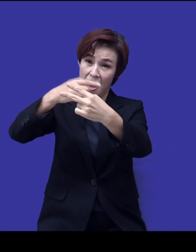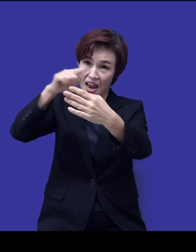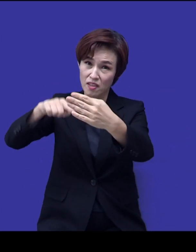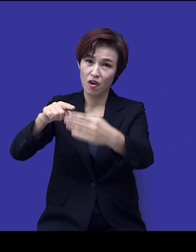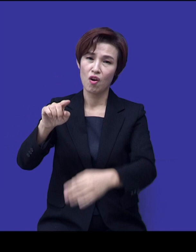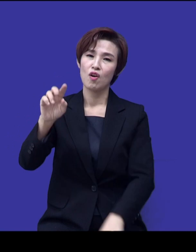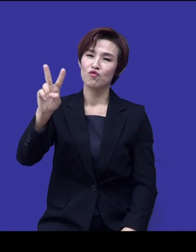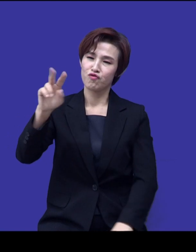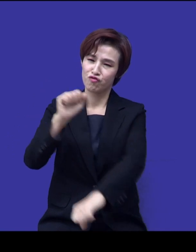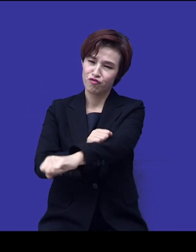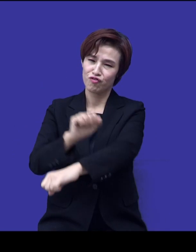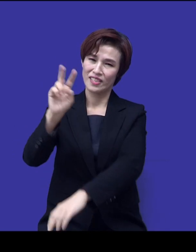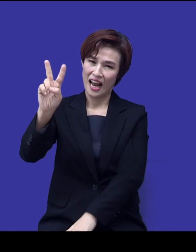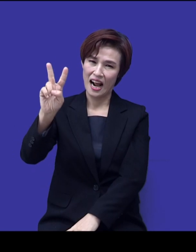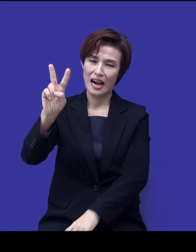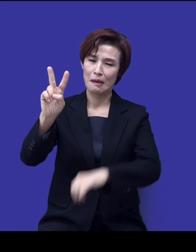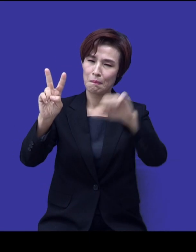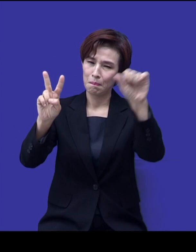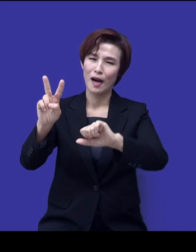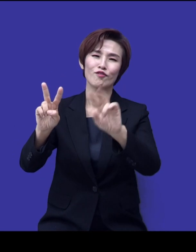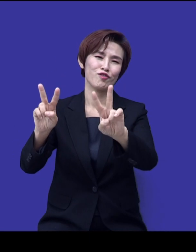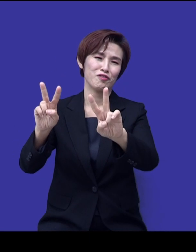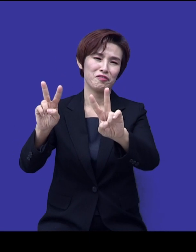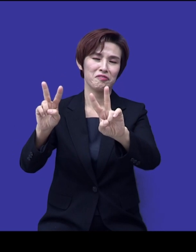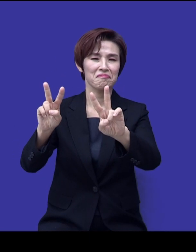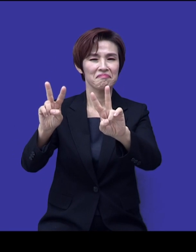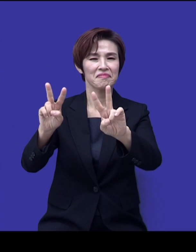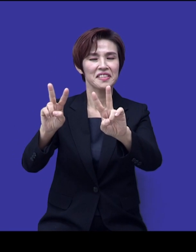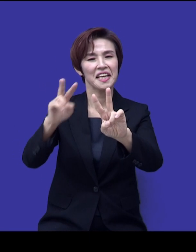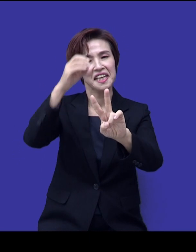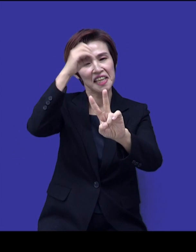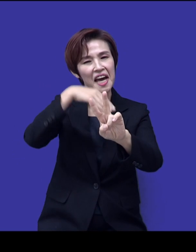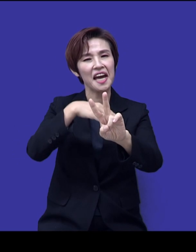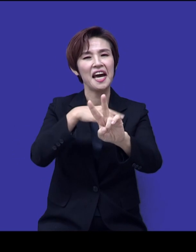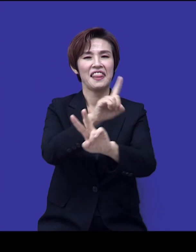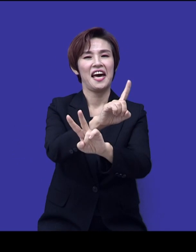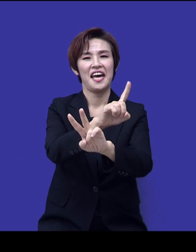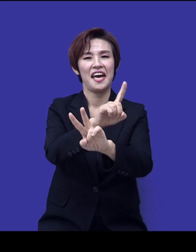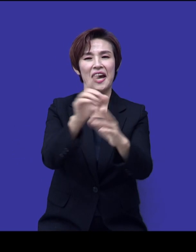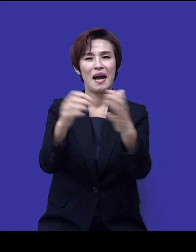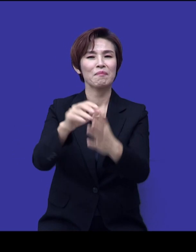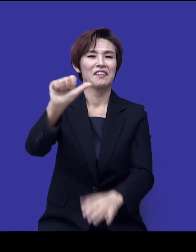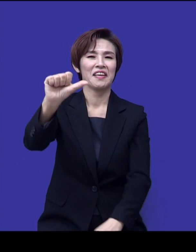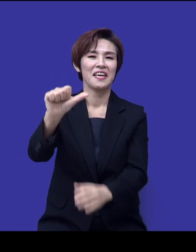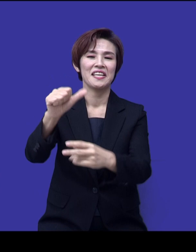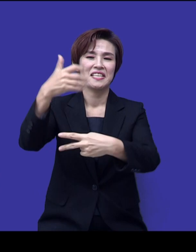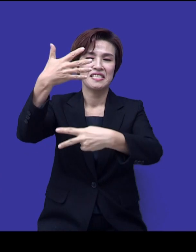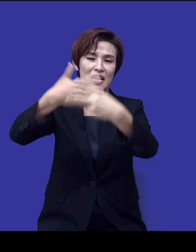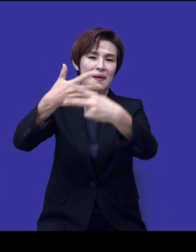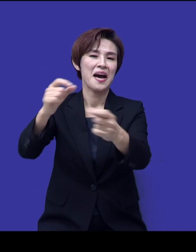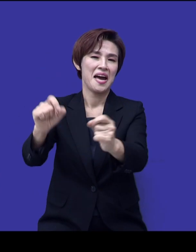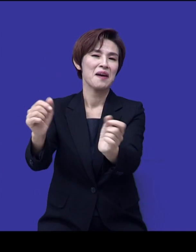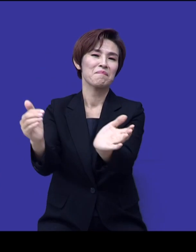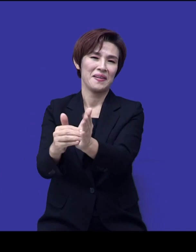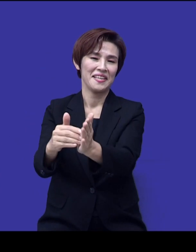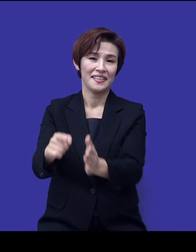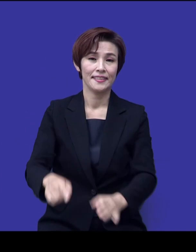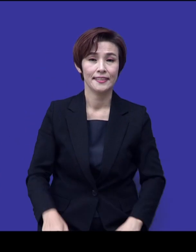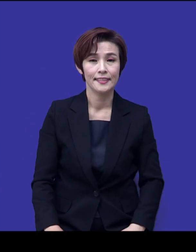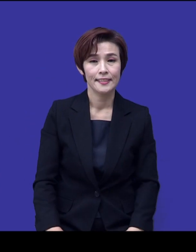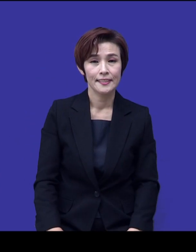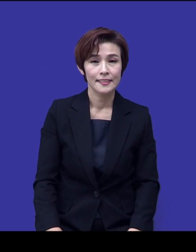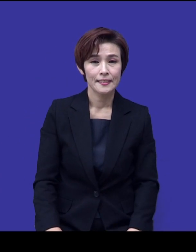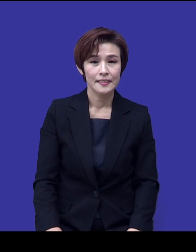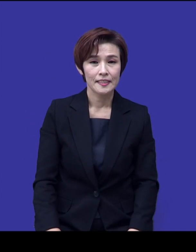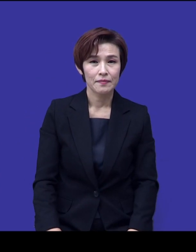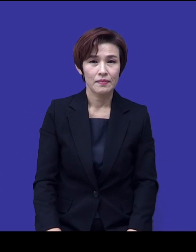스스로 잘했다 두 개, 네. 패했다 두 개. 예, 그저 그런 거. 무승부 한 개. 예, 아. 그저 그런 거. 그러니까, 어떻게 보면